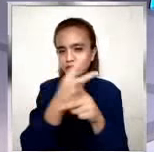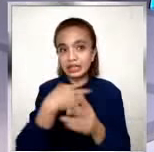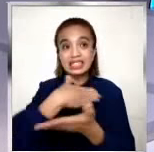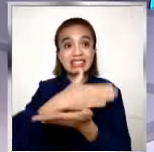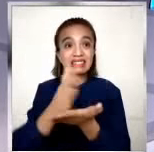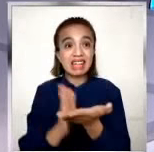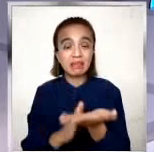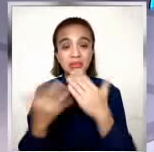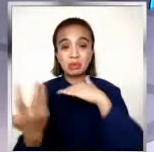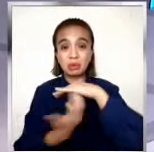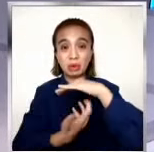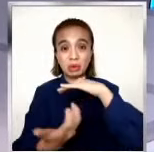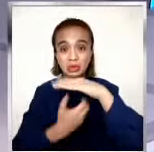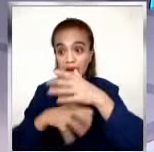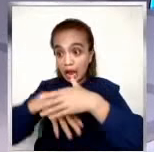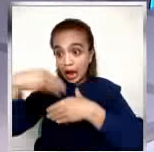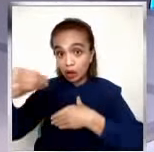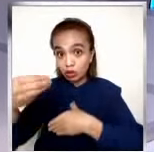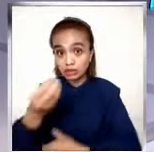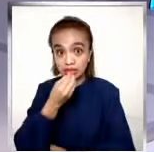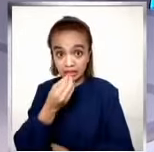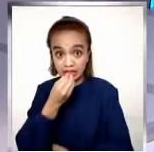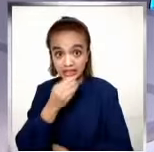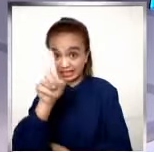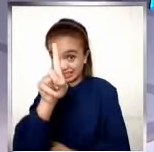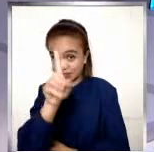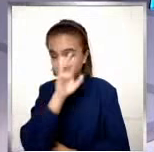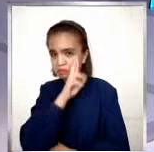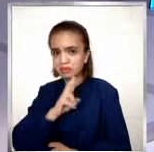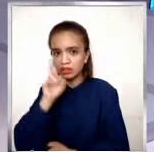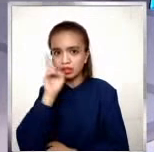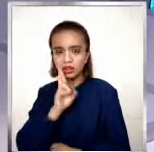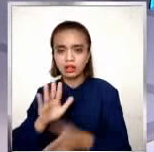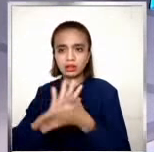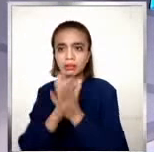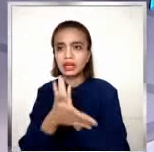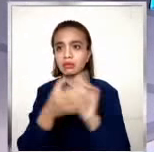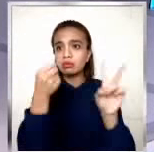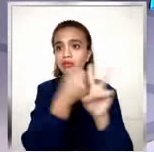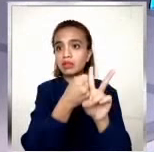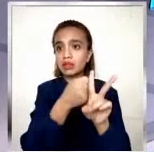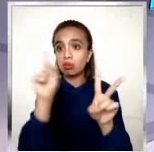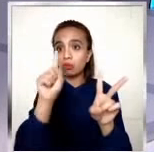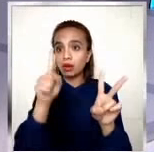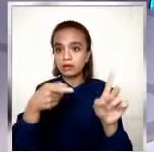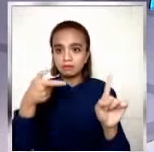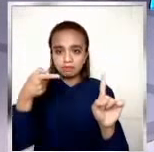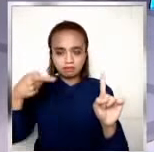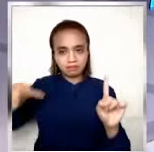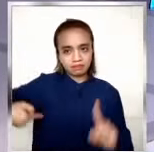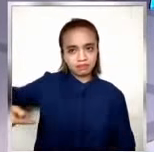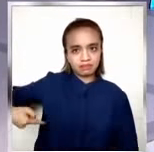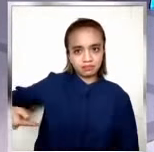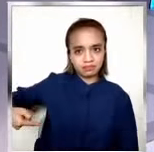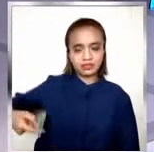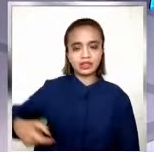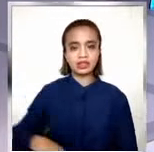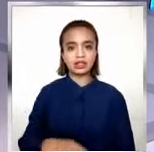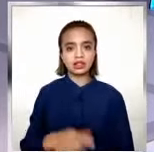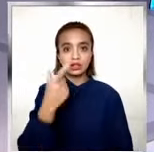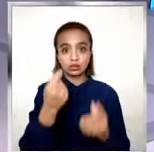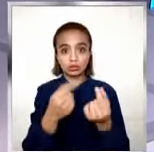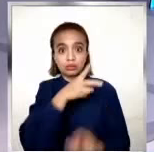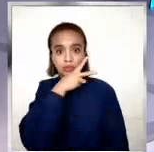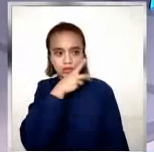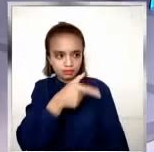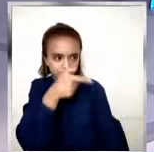outdoor dining area ng isang kainan, e nabiktima ng mga hold-upper. Nanutok pa umano ng baril ang mga salari. At